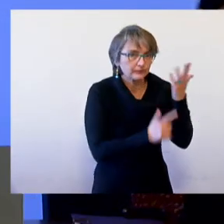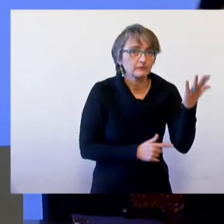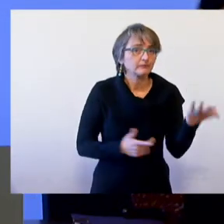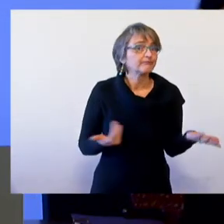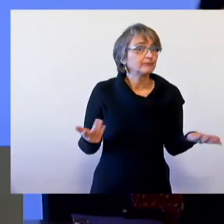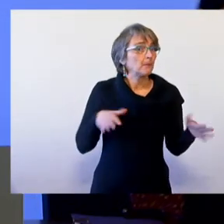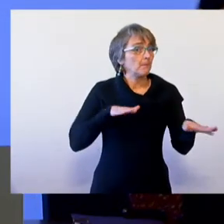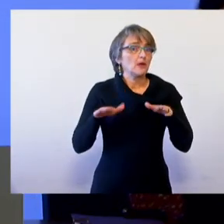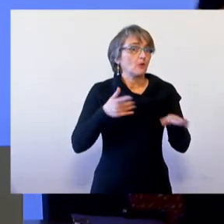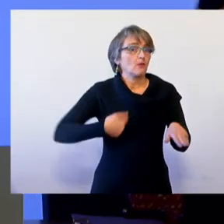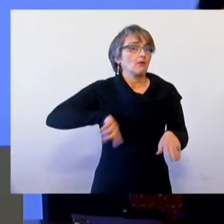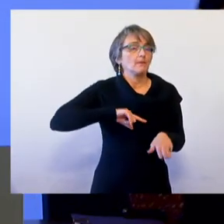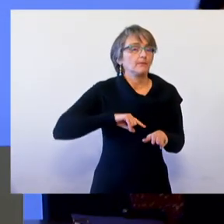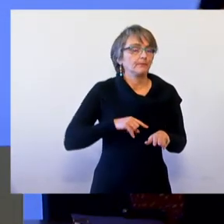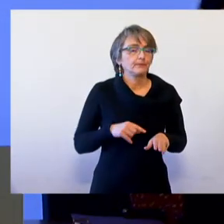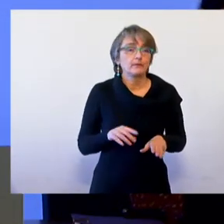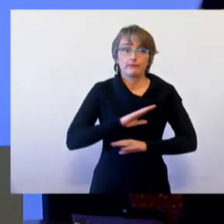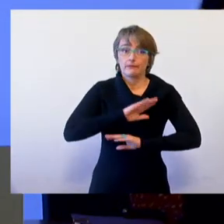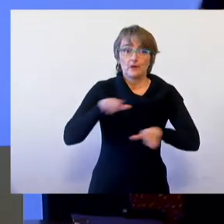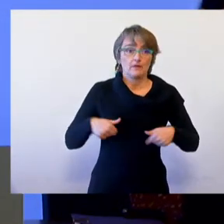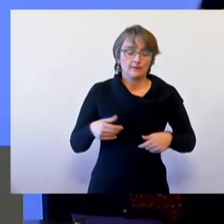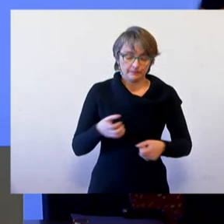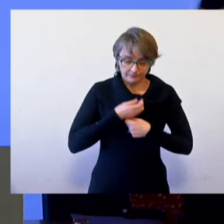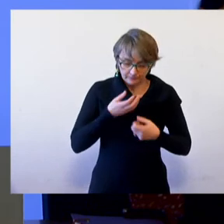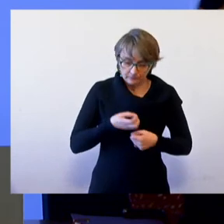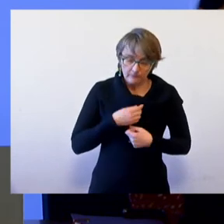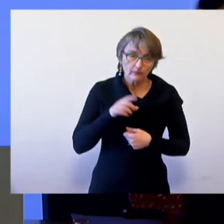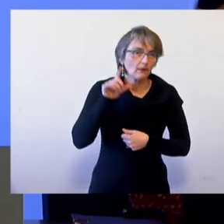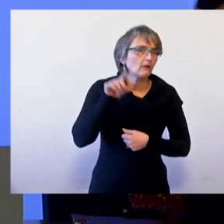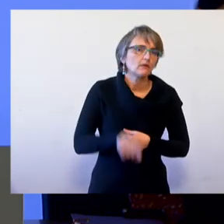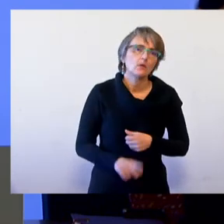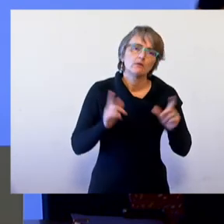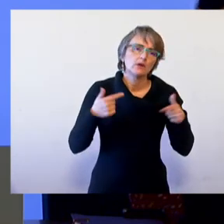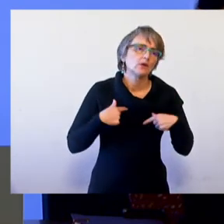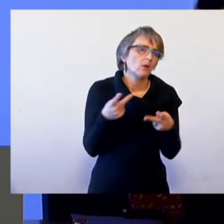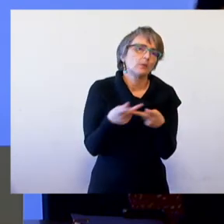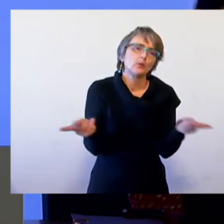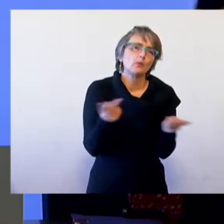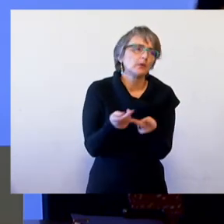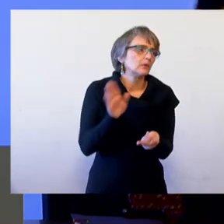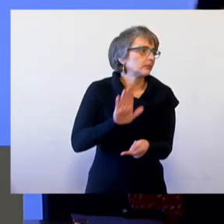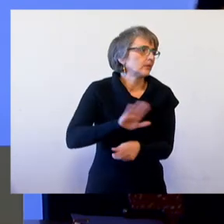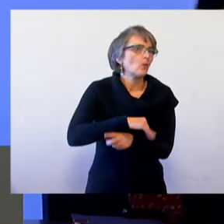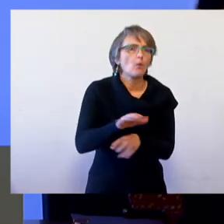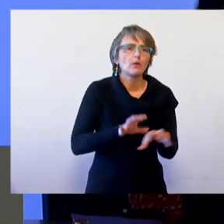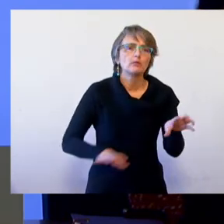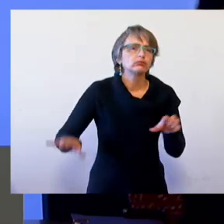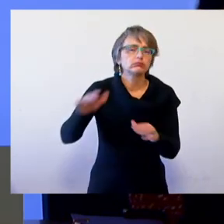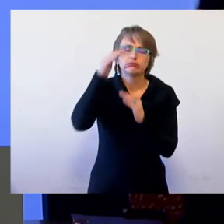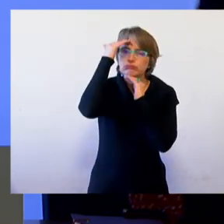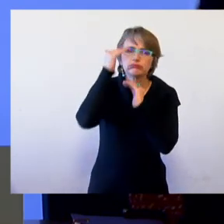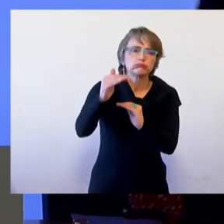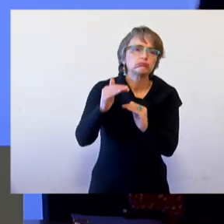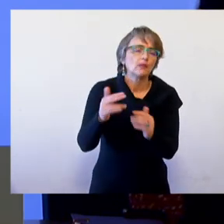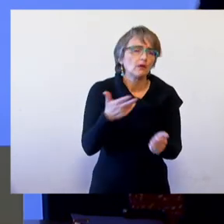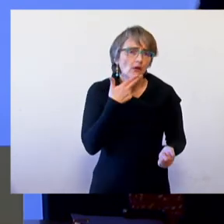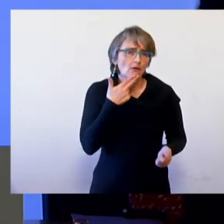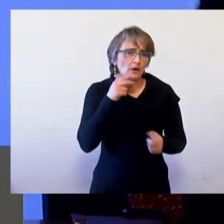puis, enfin, et je vous le dis, hein, faut avoir confiance dans les écoles publiques à Montpellier. Qualité des